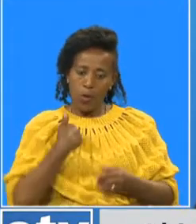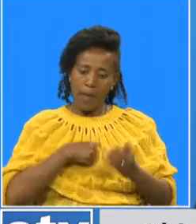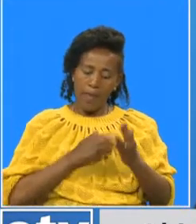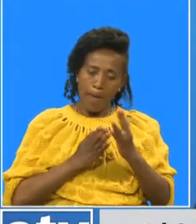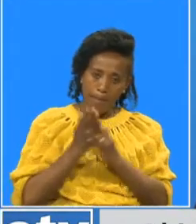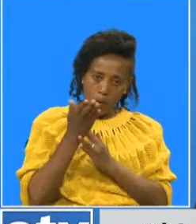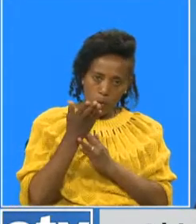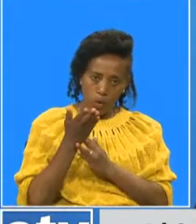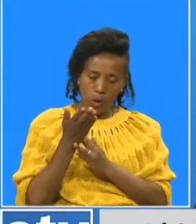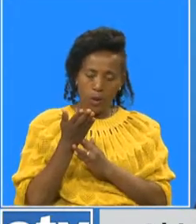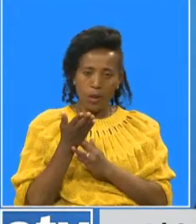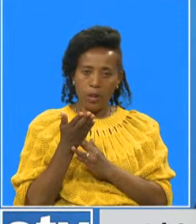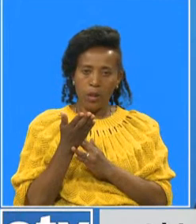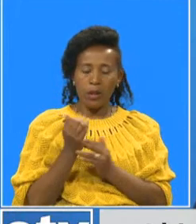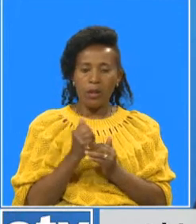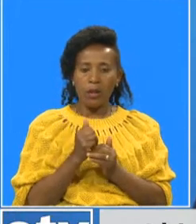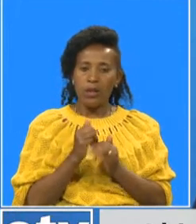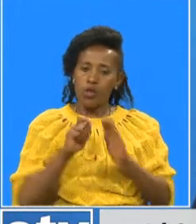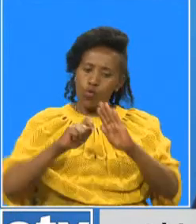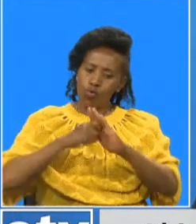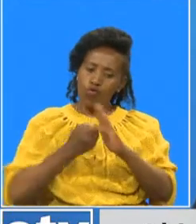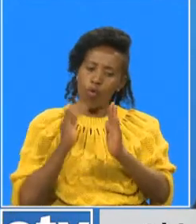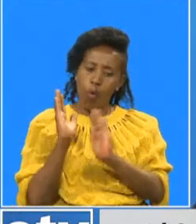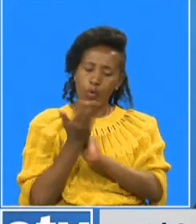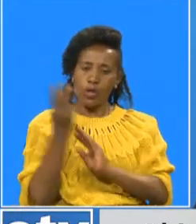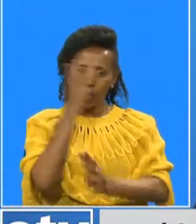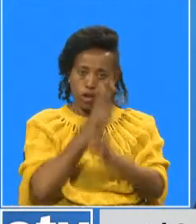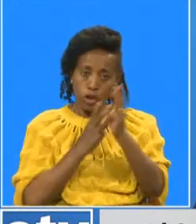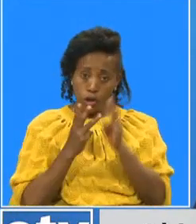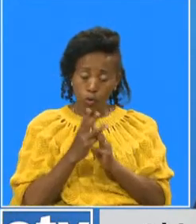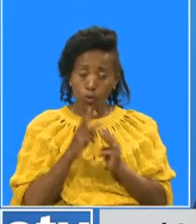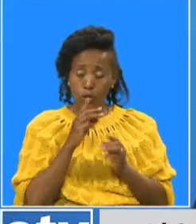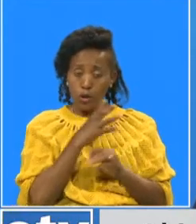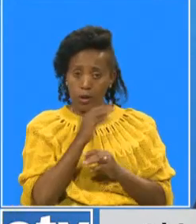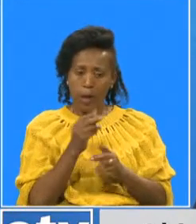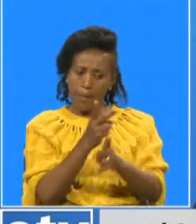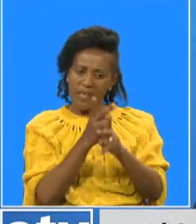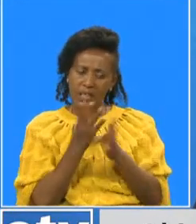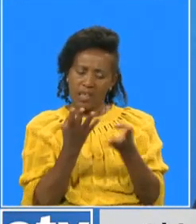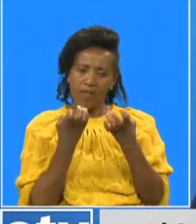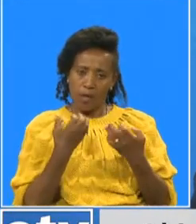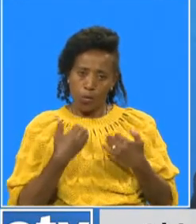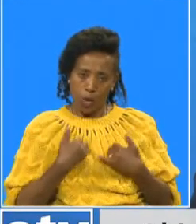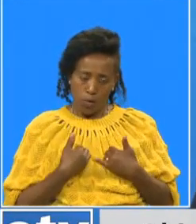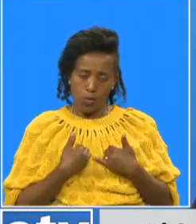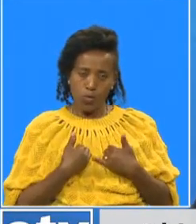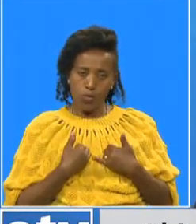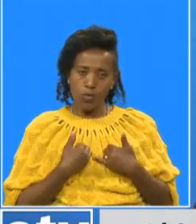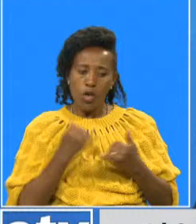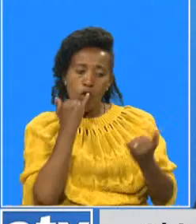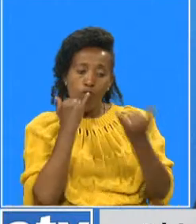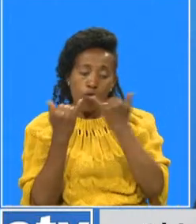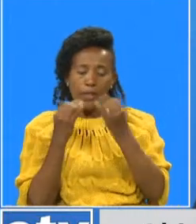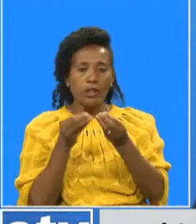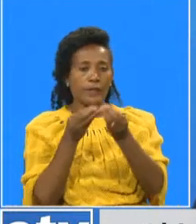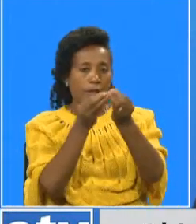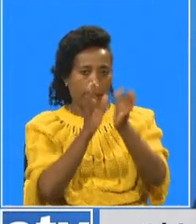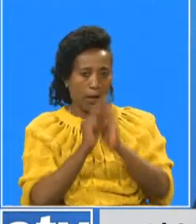በእኛም በኩል ክሪቲካል የሆነ ችግር ያለባቸው ተቋማትና ብድር እየፈለጉ ያሉ ኢንፎርሜሽኑን